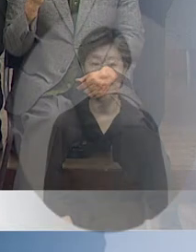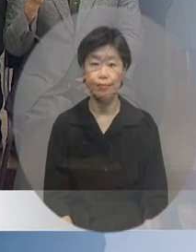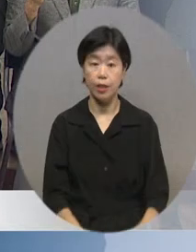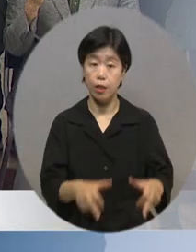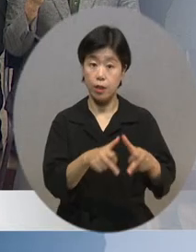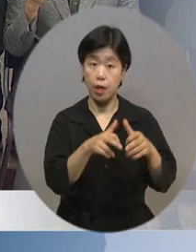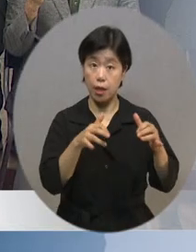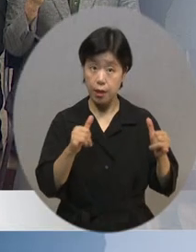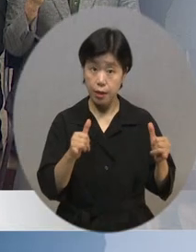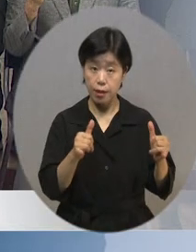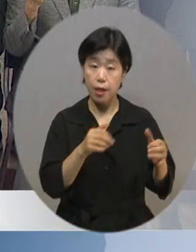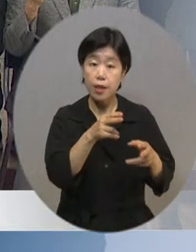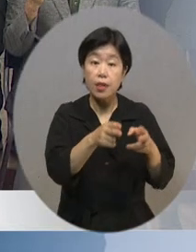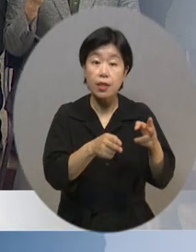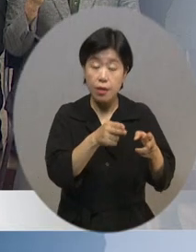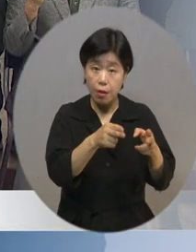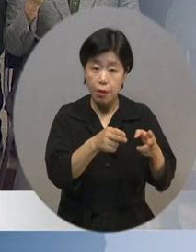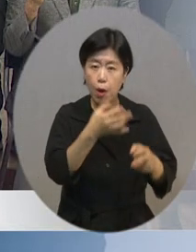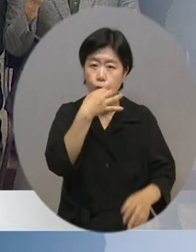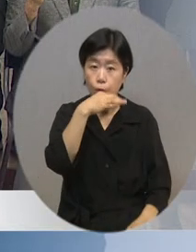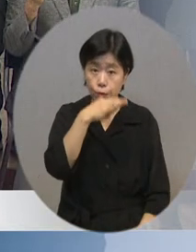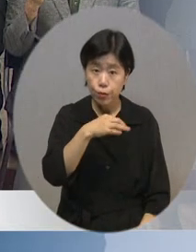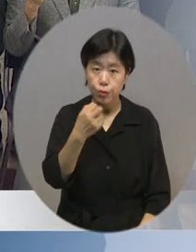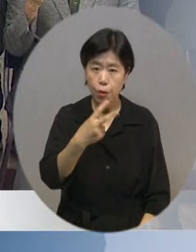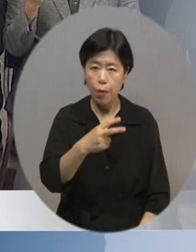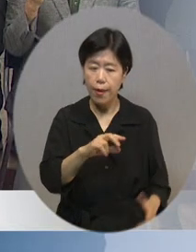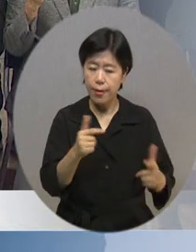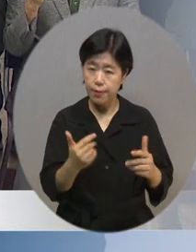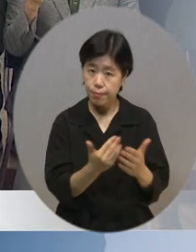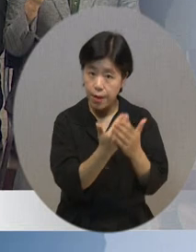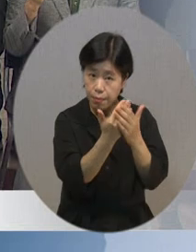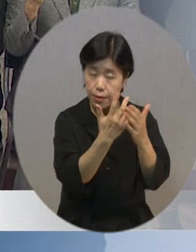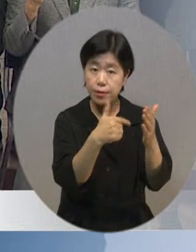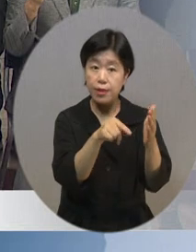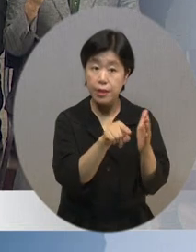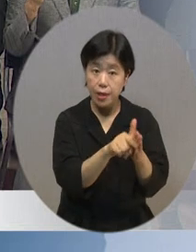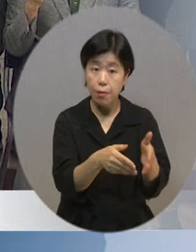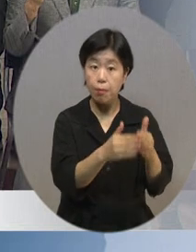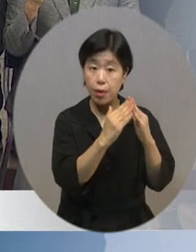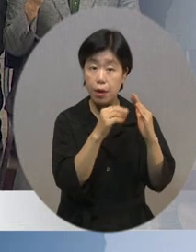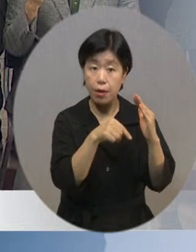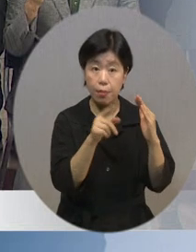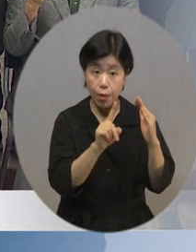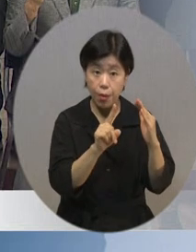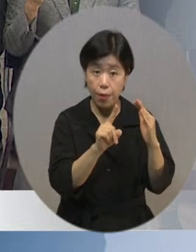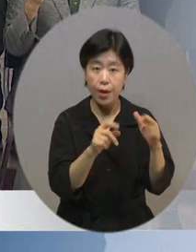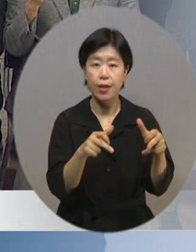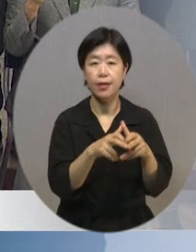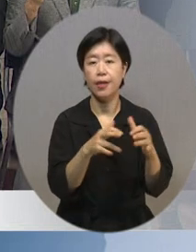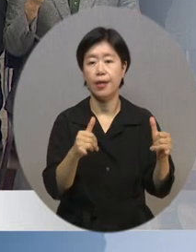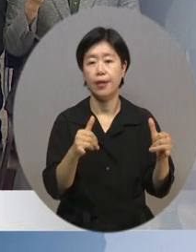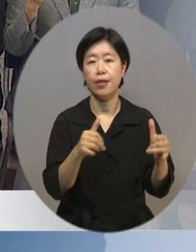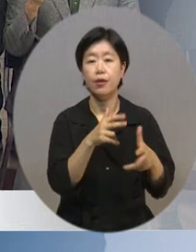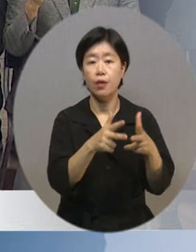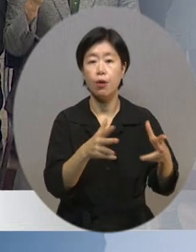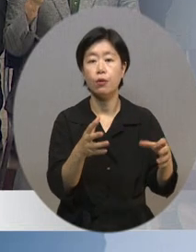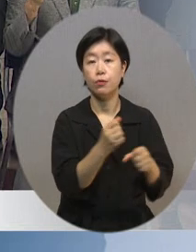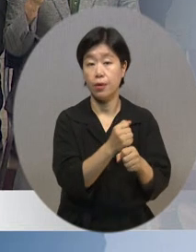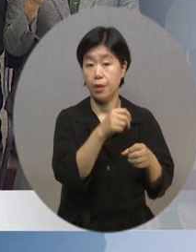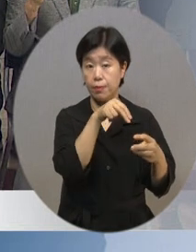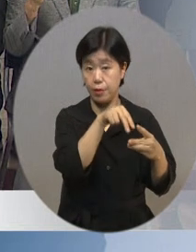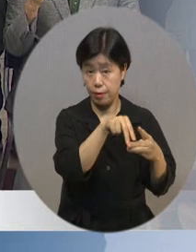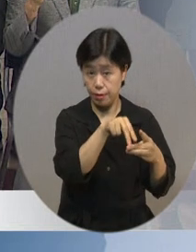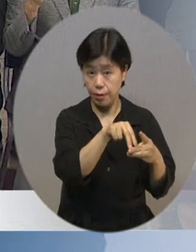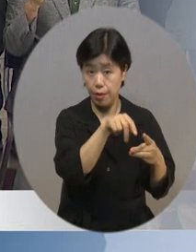장애인 기업의 효율적이고 체계적인 성장을 위해 설립된 장애인 기업 종합지원센터가 직접 기업인들을